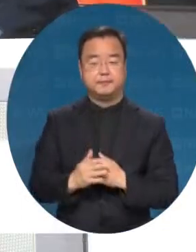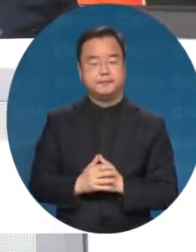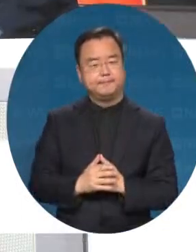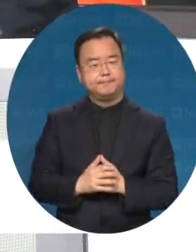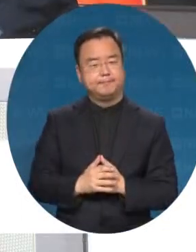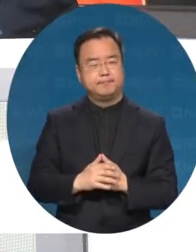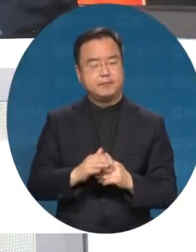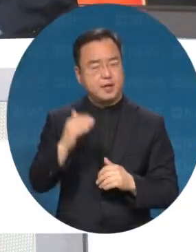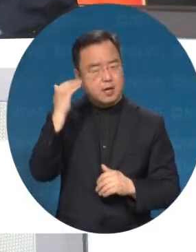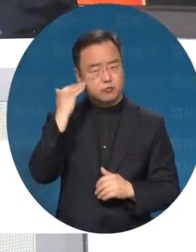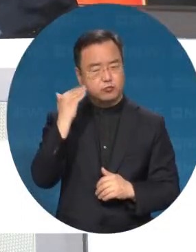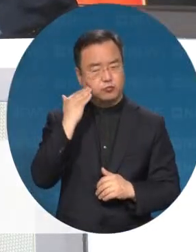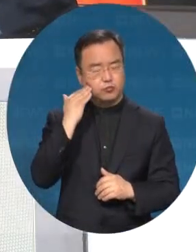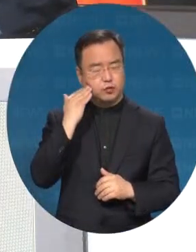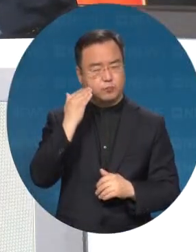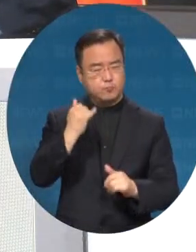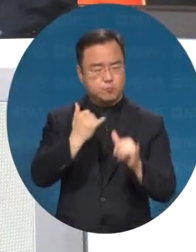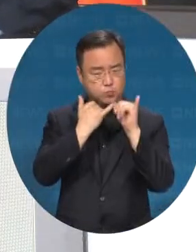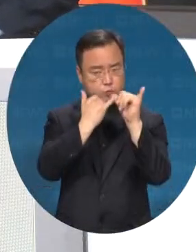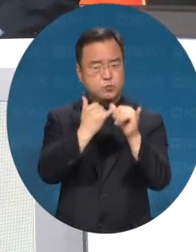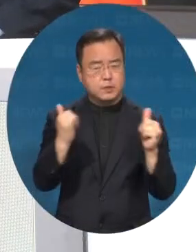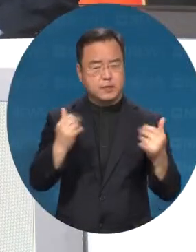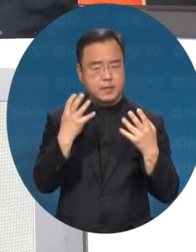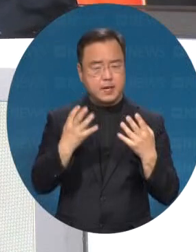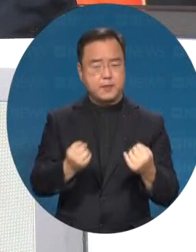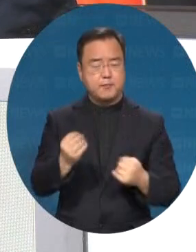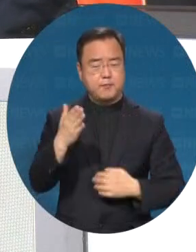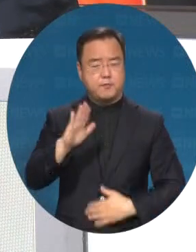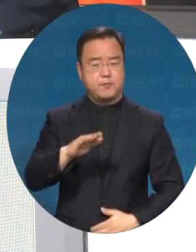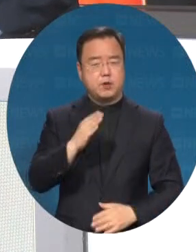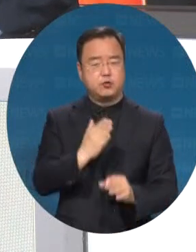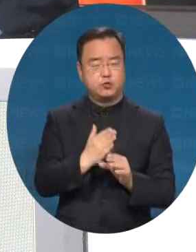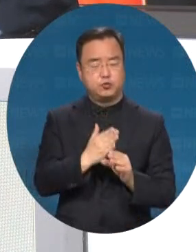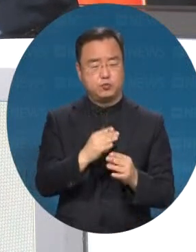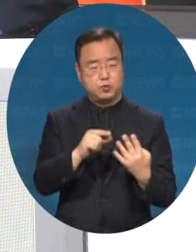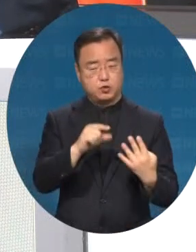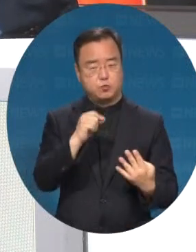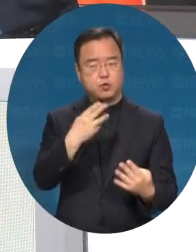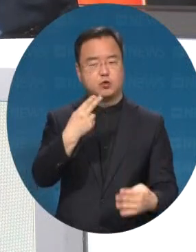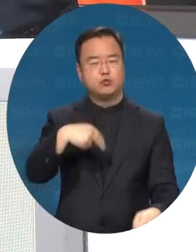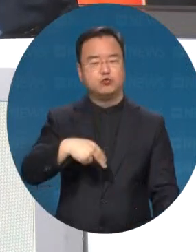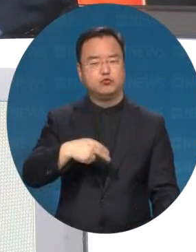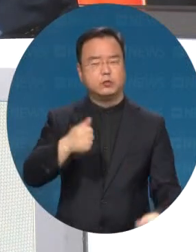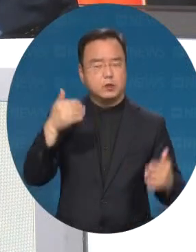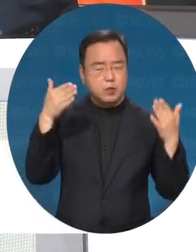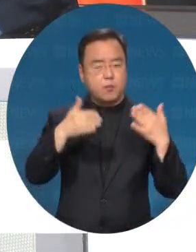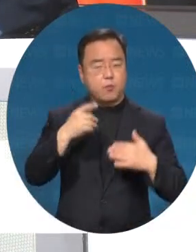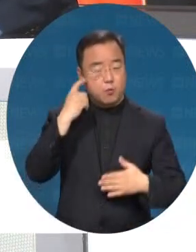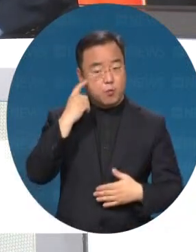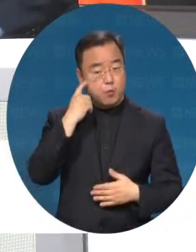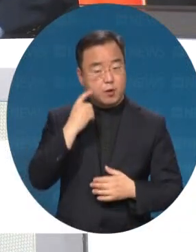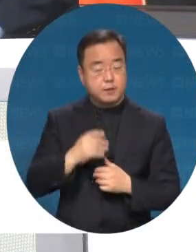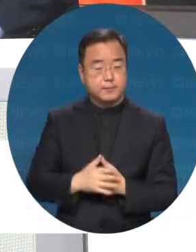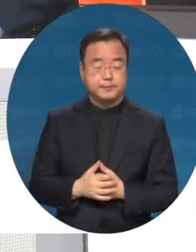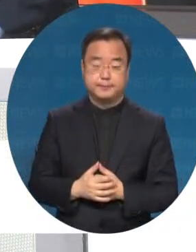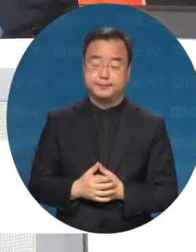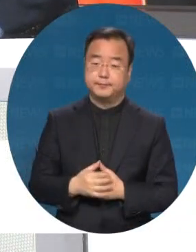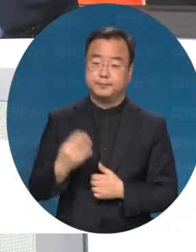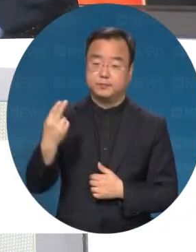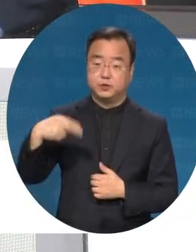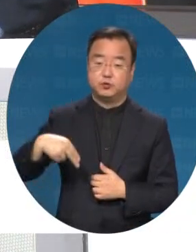사실 훌륭한 많은 위인들이 있는데 그 중에서 특별히이 류성룡이라는 인물의 주목을 하신 이유가 있을까요 물론